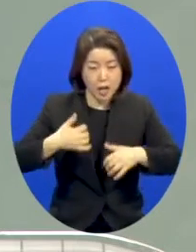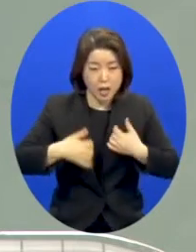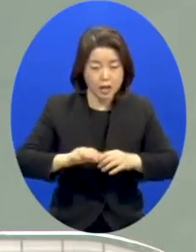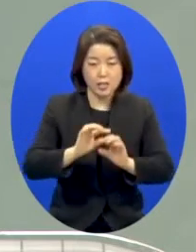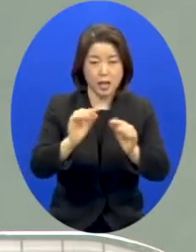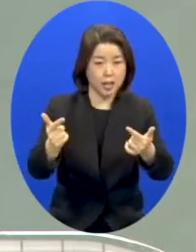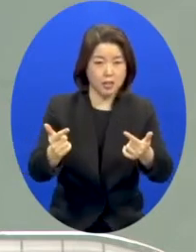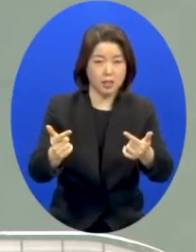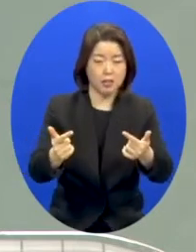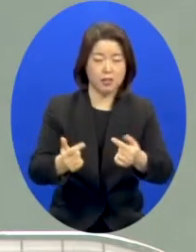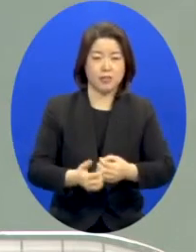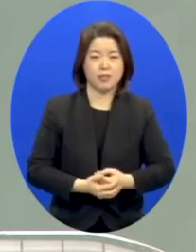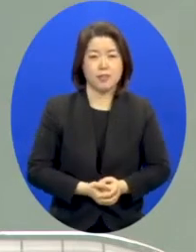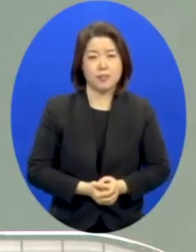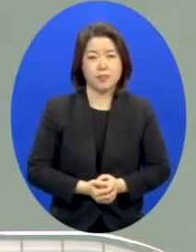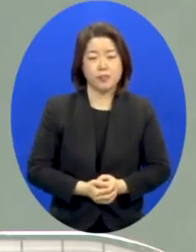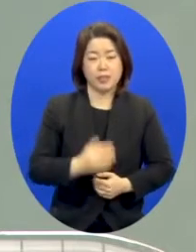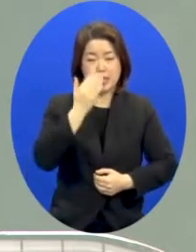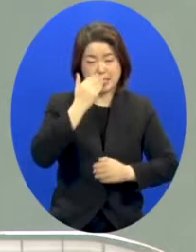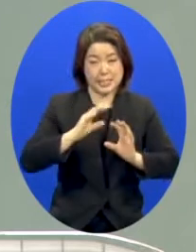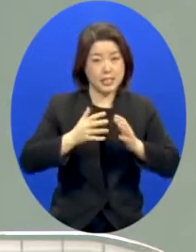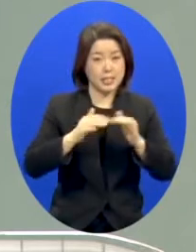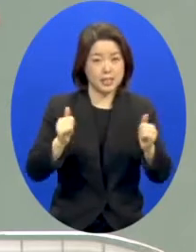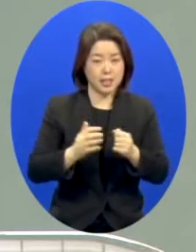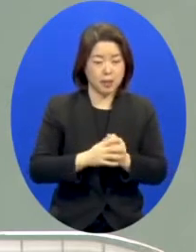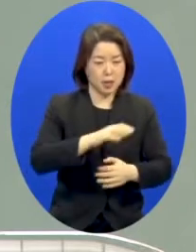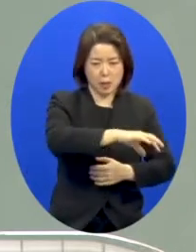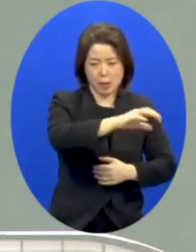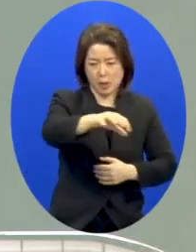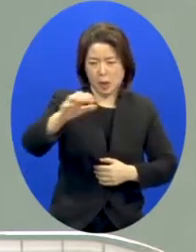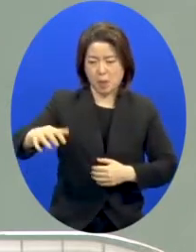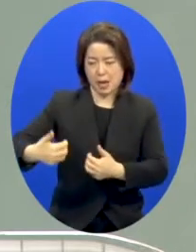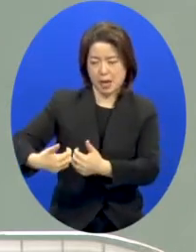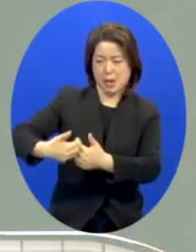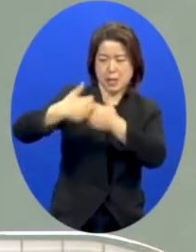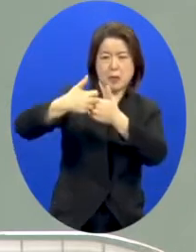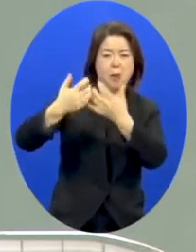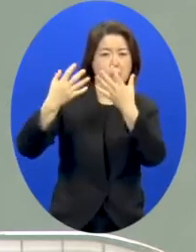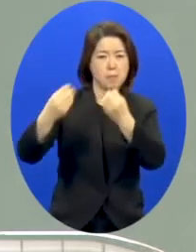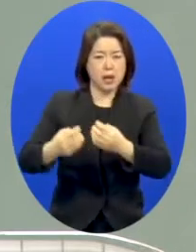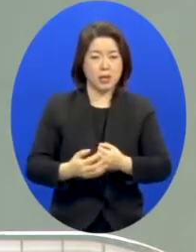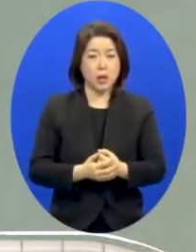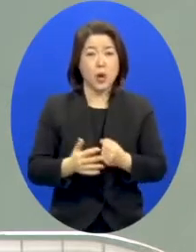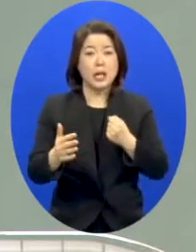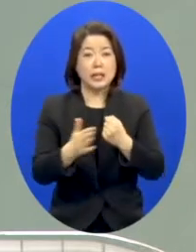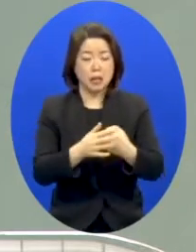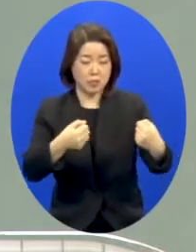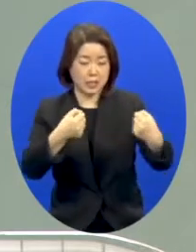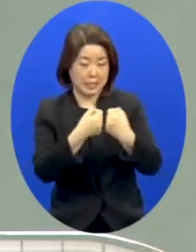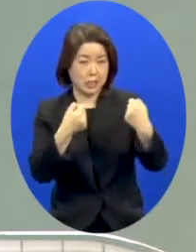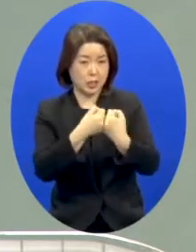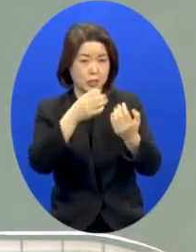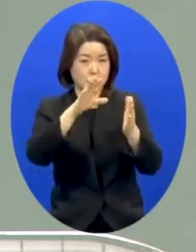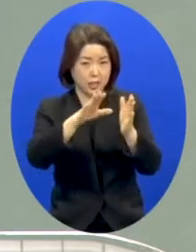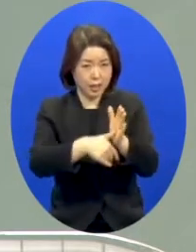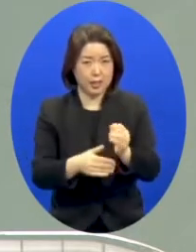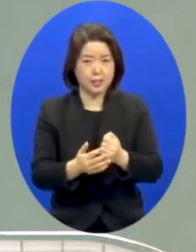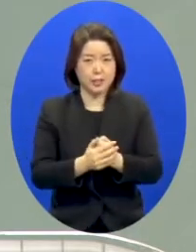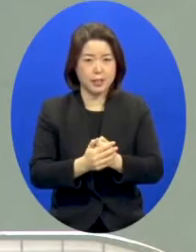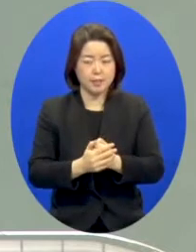하십니다 이스라엘 백성은 사방이 저 얻습니다 그럴리 전쟁할 때 아주